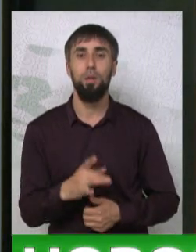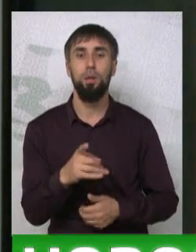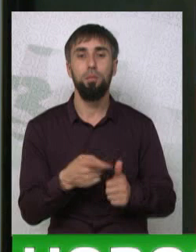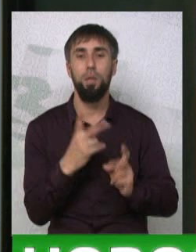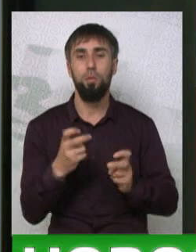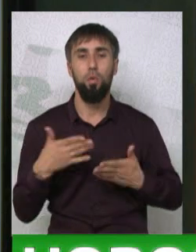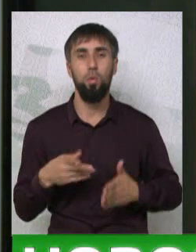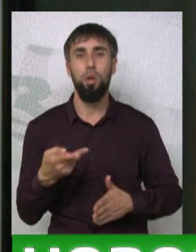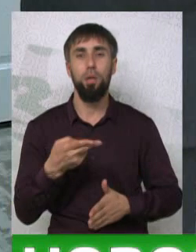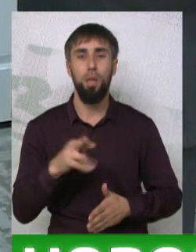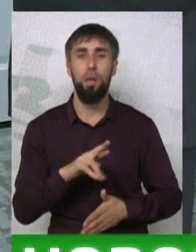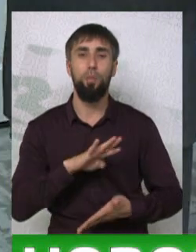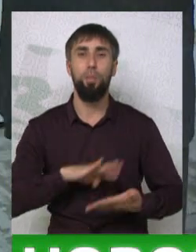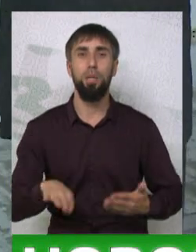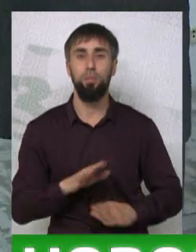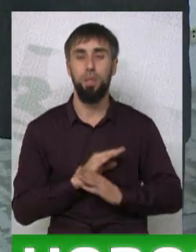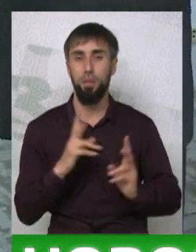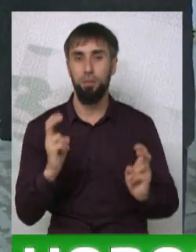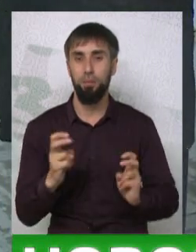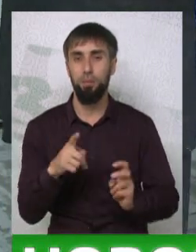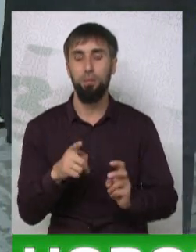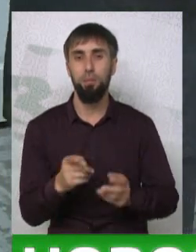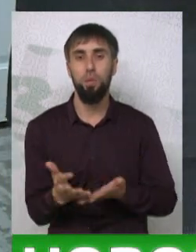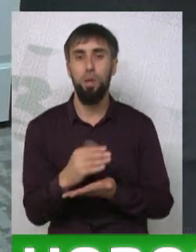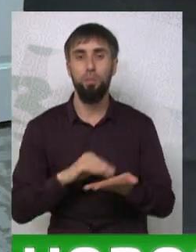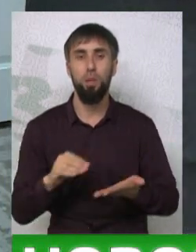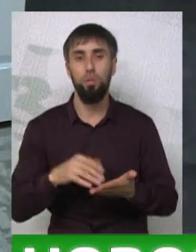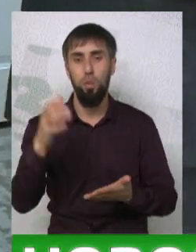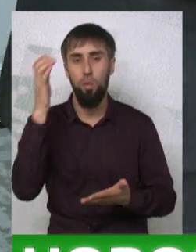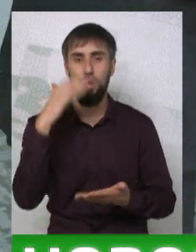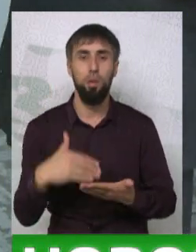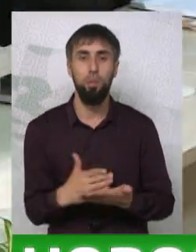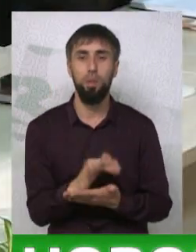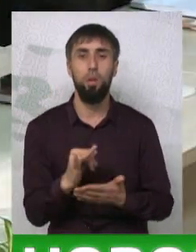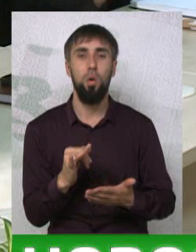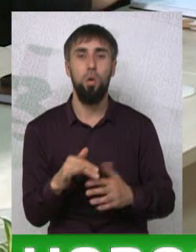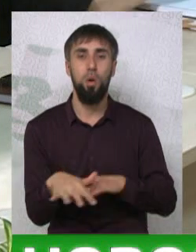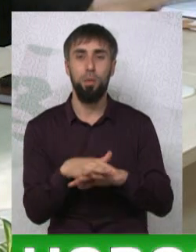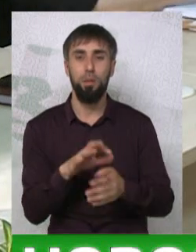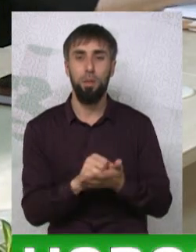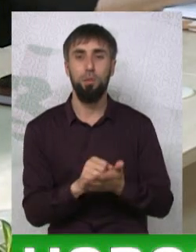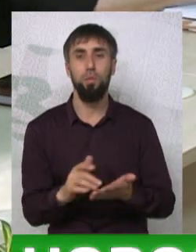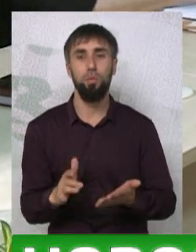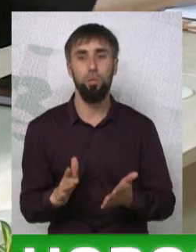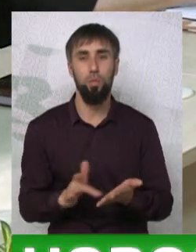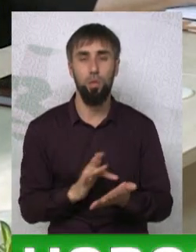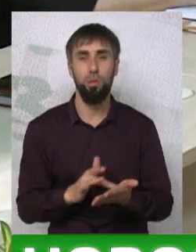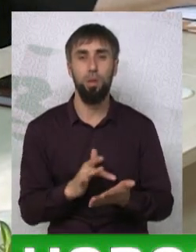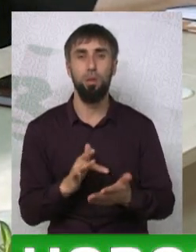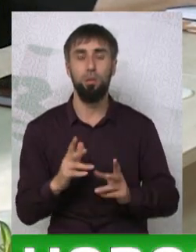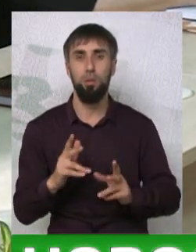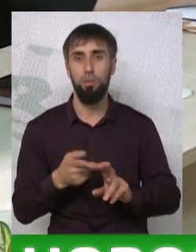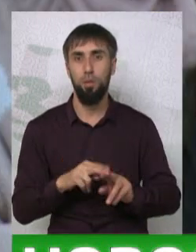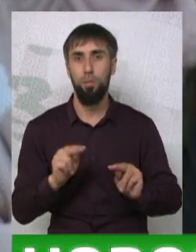для бессмертия» собрала в зале Национальной библиотеки писателей, ученых, политических и общественных деятелей, журналистов, педагогов, студентов